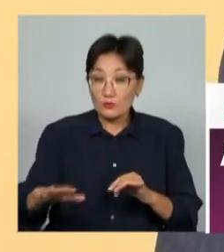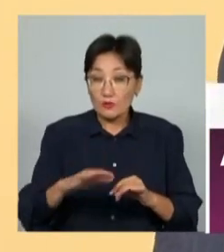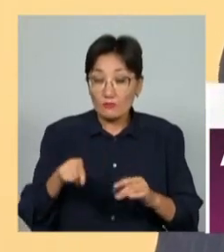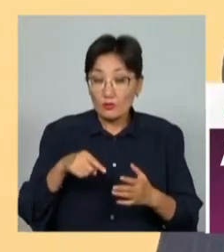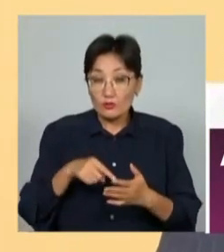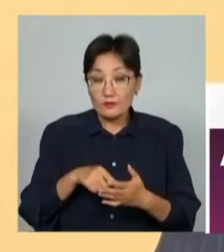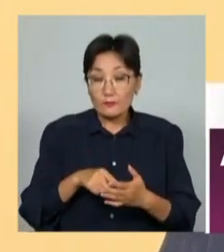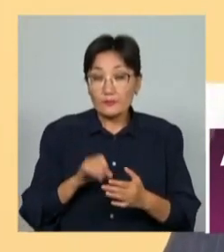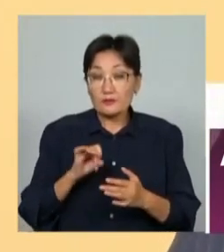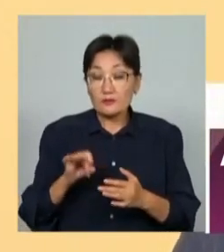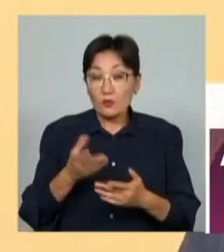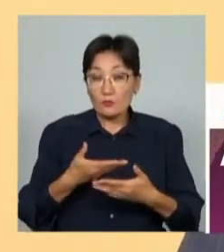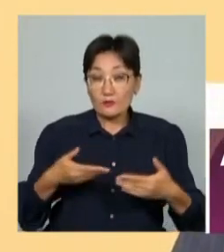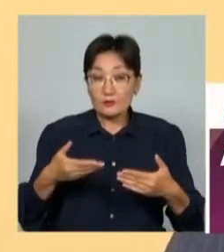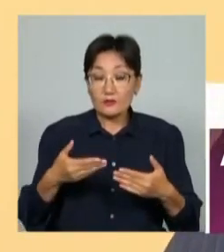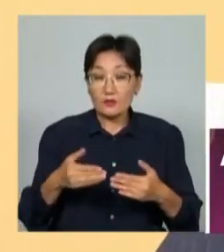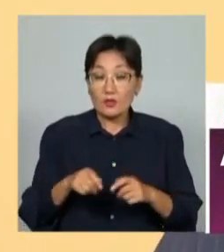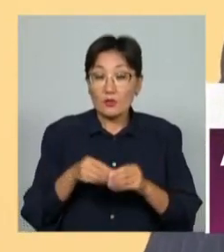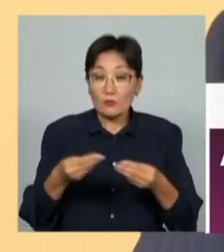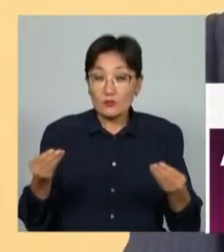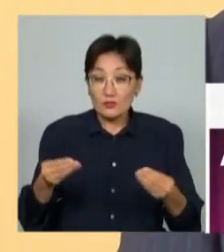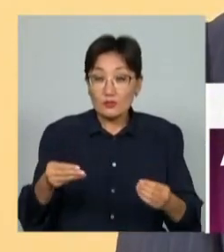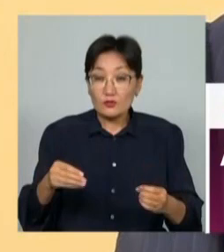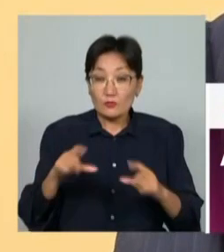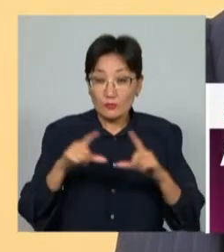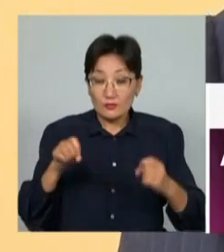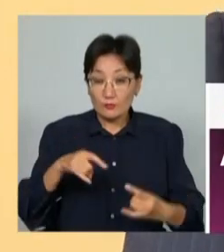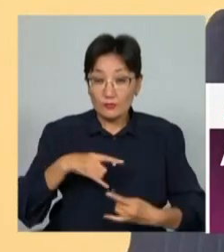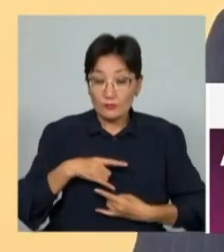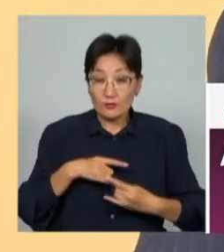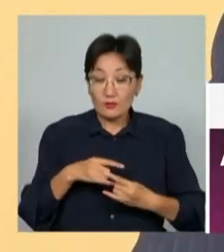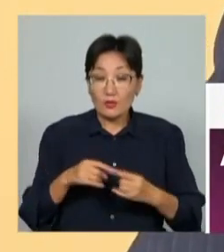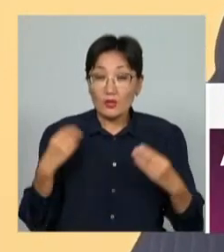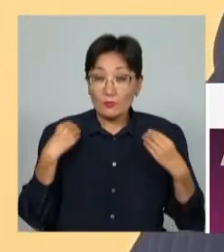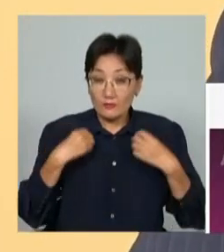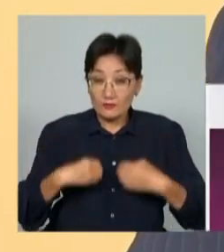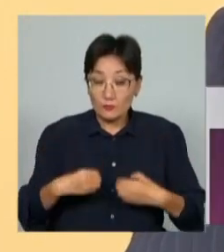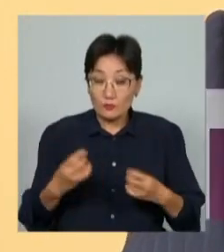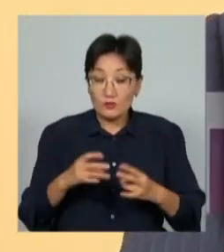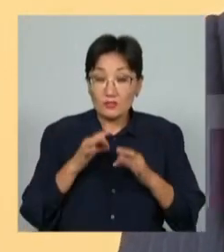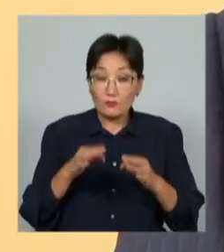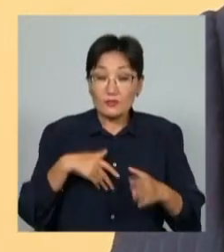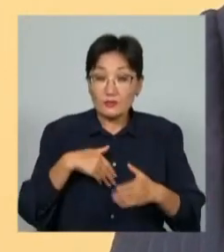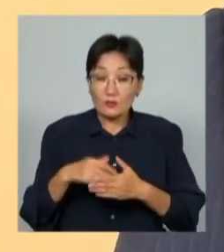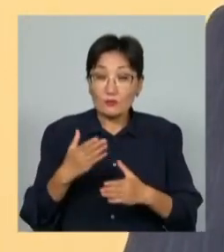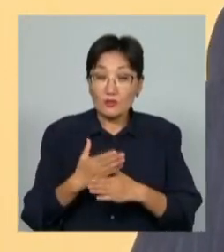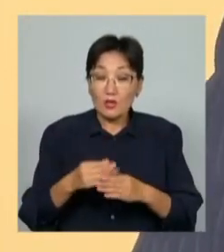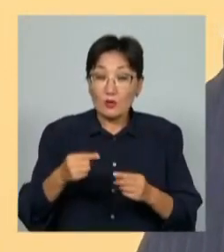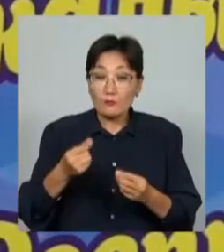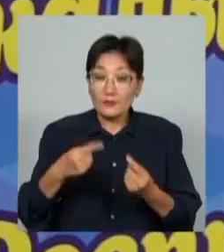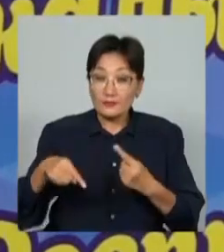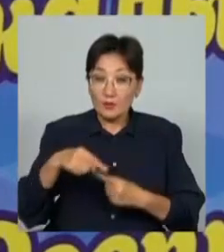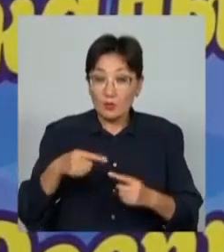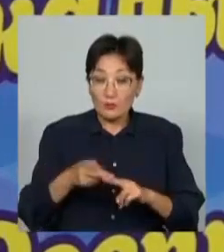городе. И мы раздали школьные формы и школьные принадлежности. Здесь надо отметить, активно помогали бизнесмены.